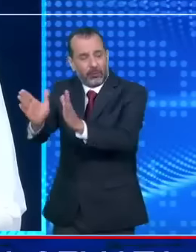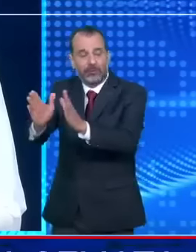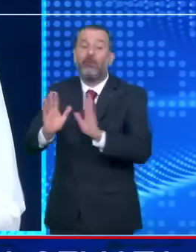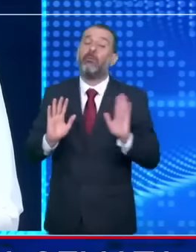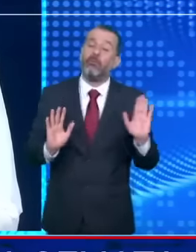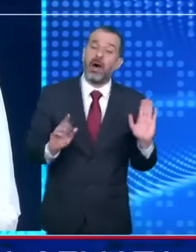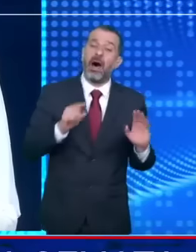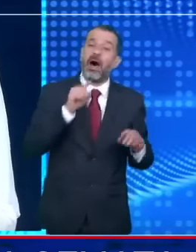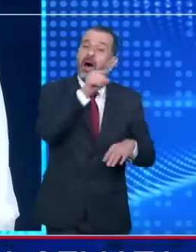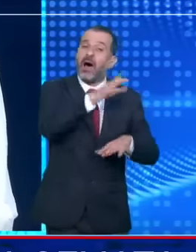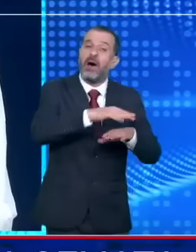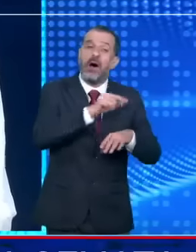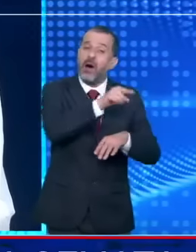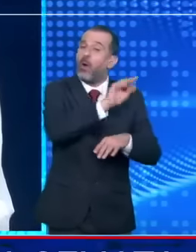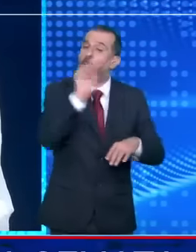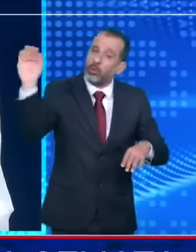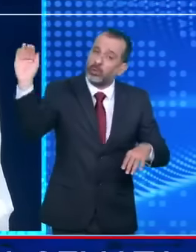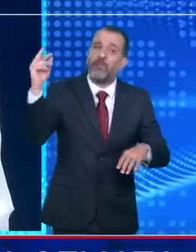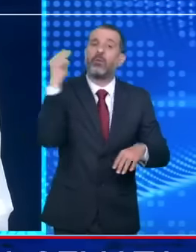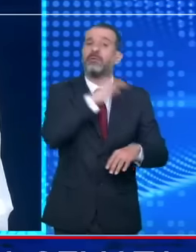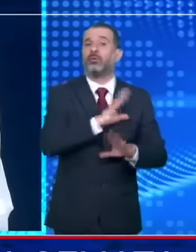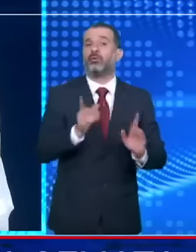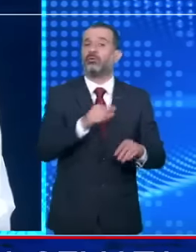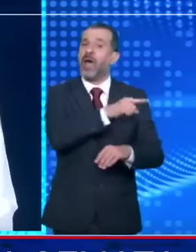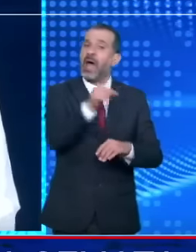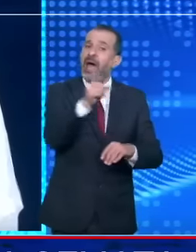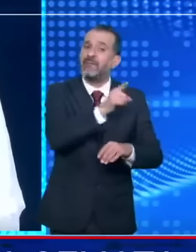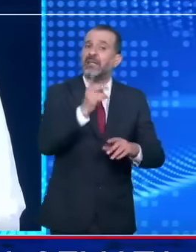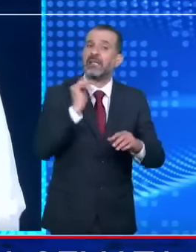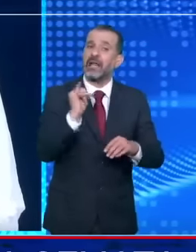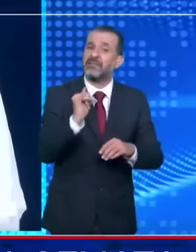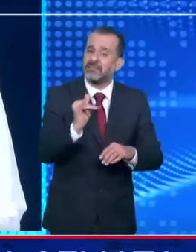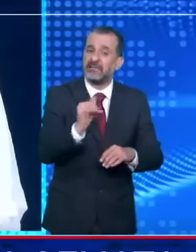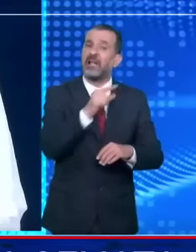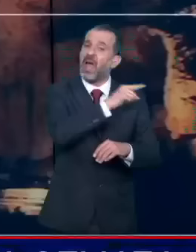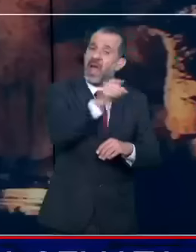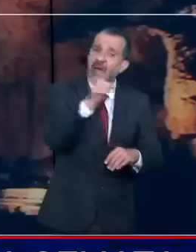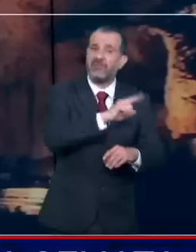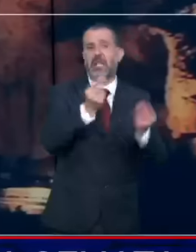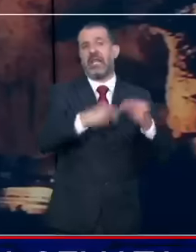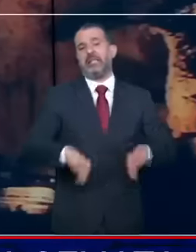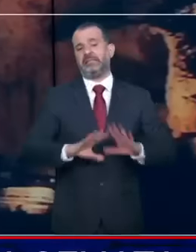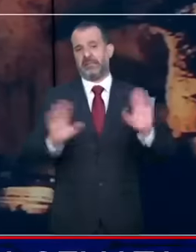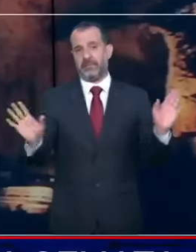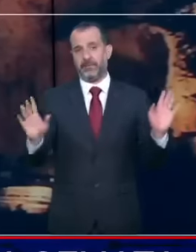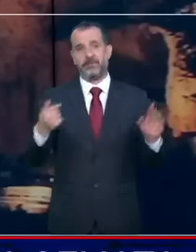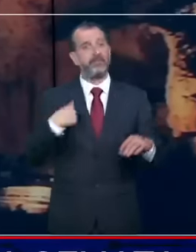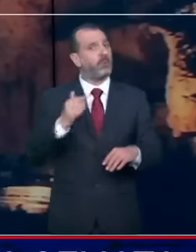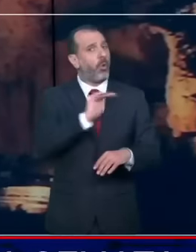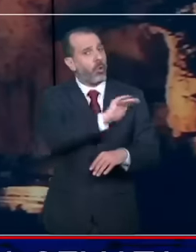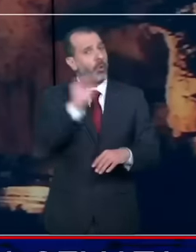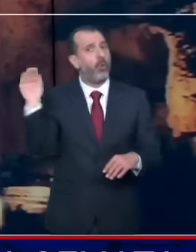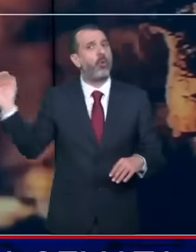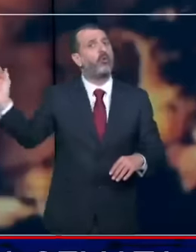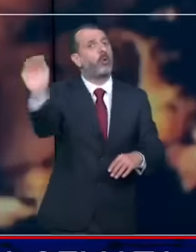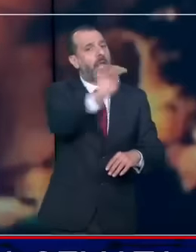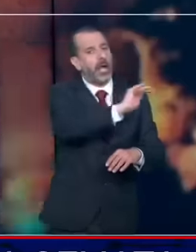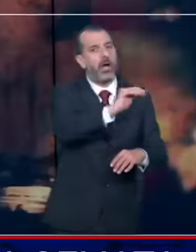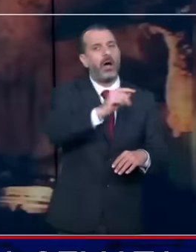βγάλουν το φίδι από την τρύπα. Αυτό που λέω εγώ όμως είναι το εξής. Και ειδικά στους συμπολίτες μας που ζουν από